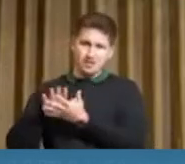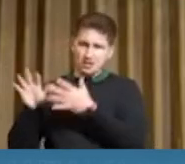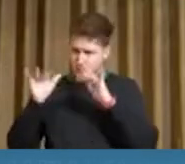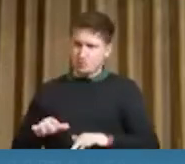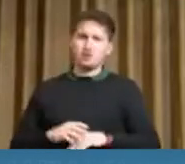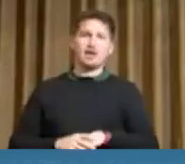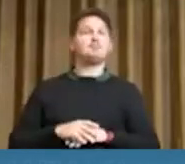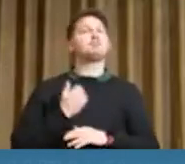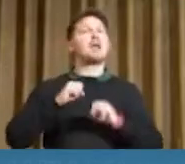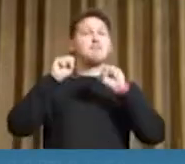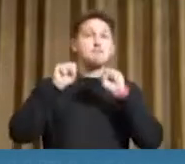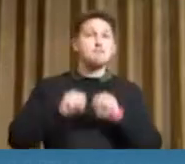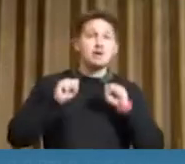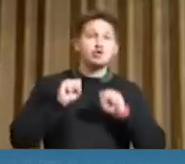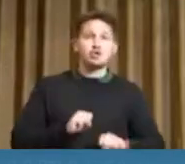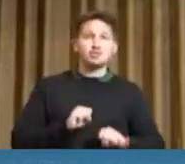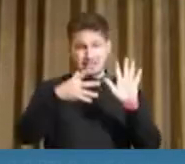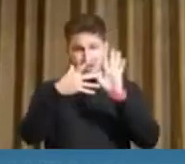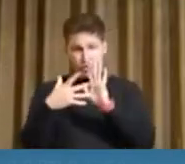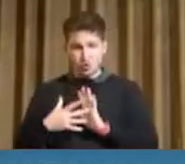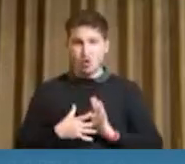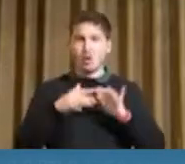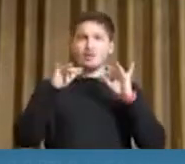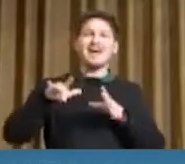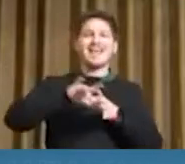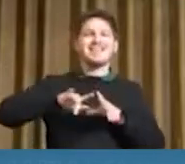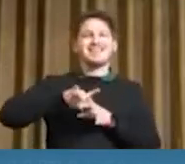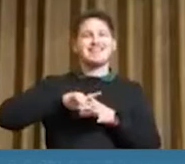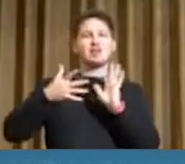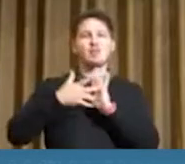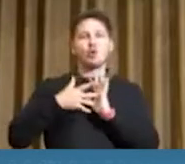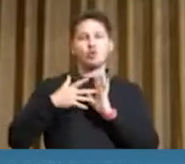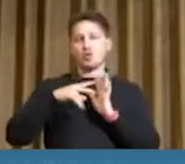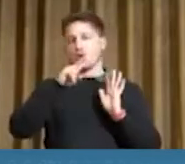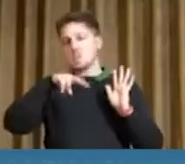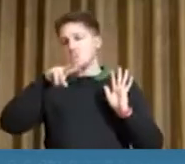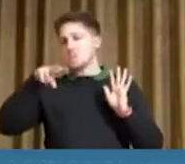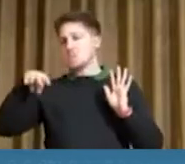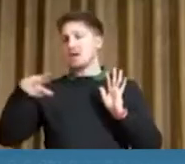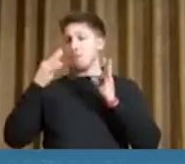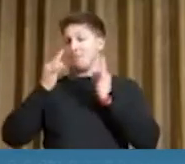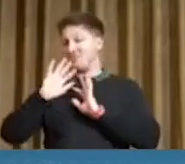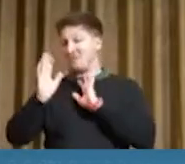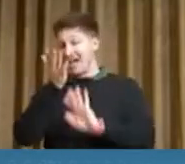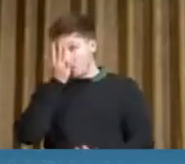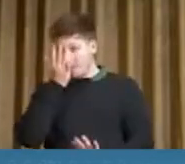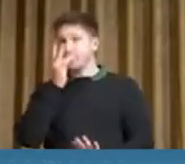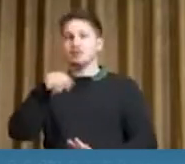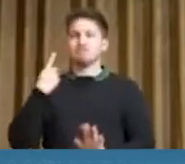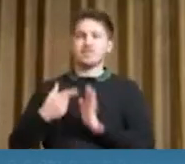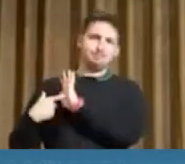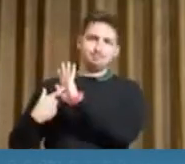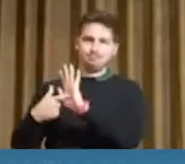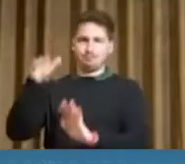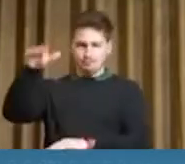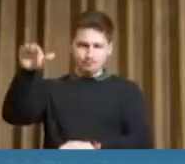Plausibilitätskontrollen möglich, die dann wiederum über das interne Monitoring zurückgespielt werden, wenn da Auffälligkeiten sind am Studienzentrum. Und wir haben eben